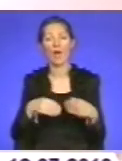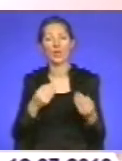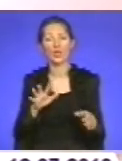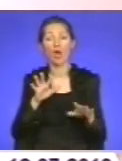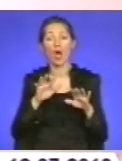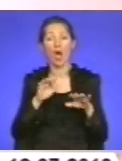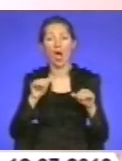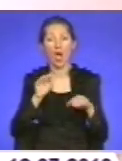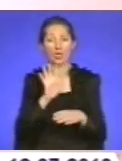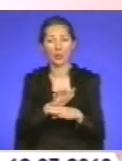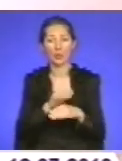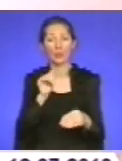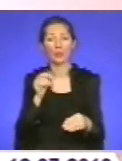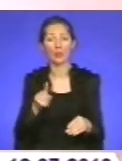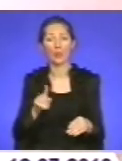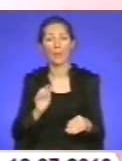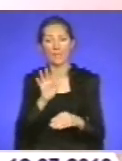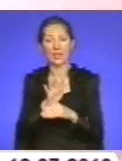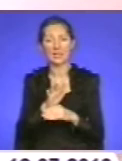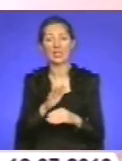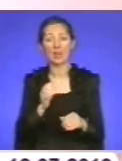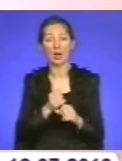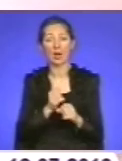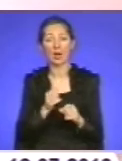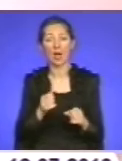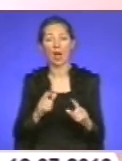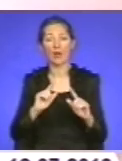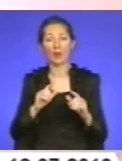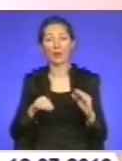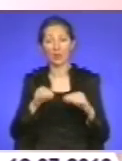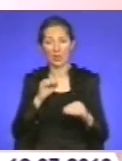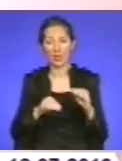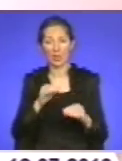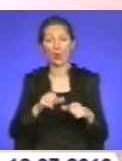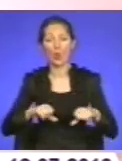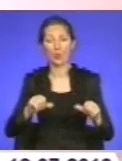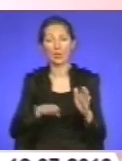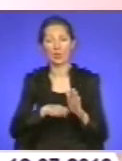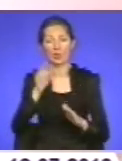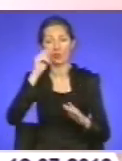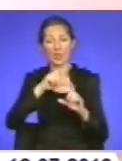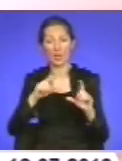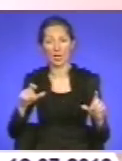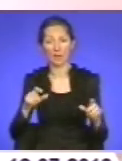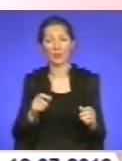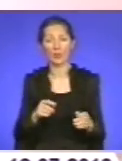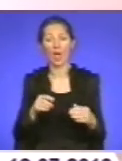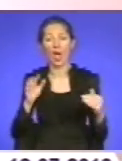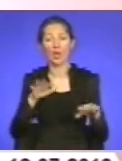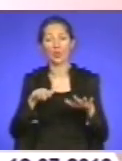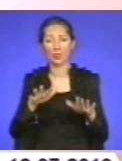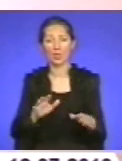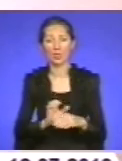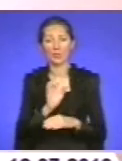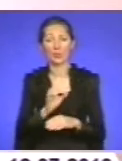про призначення представників до складу комісії вищих навчальних закладів. Відповідне розпорядження надіслано до приймальної комісії до керівництва